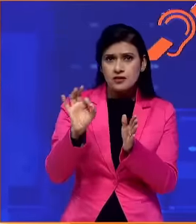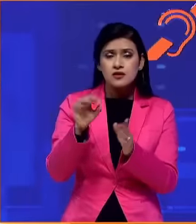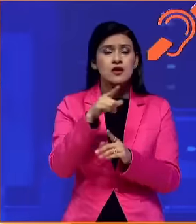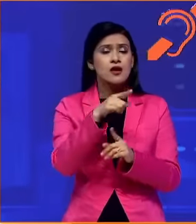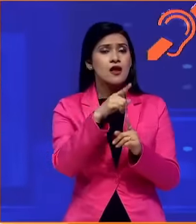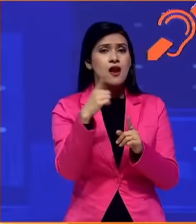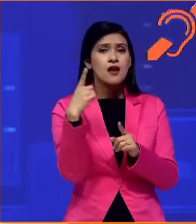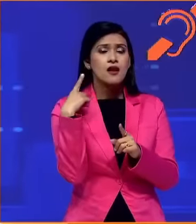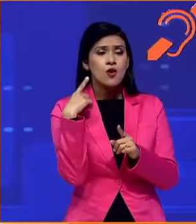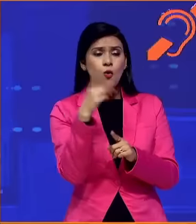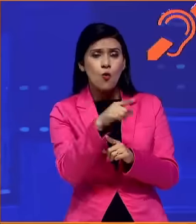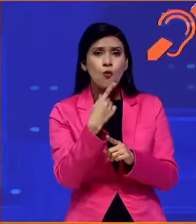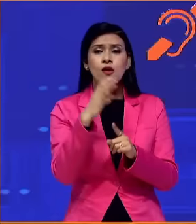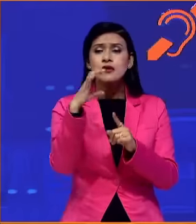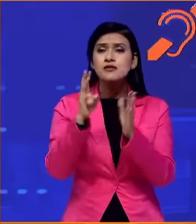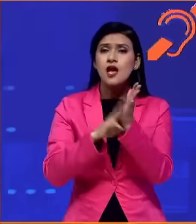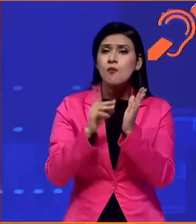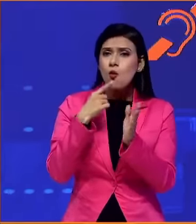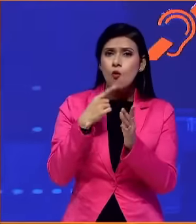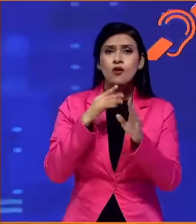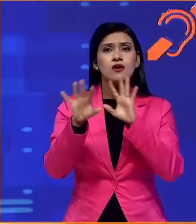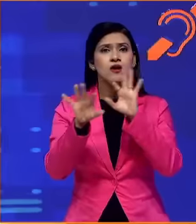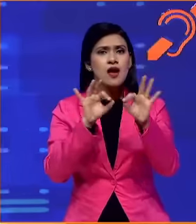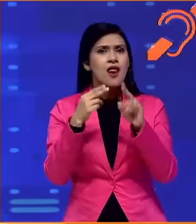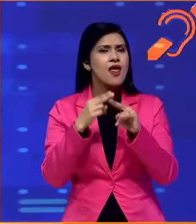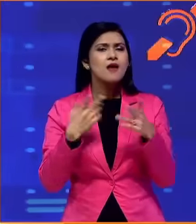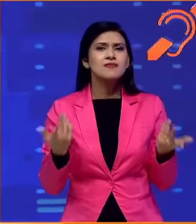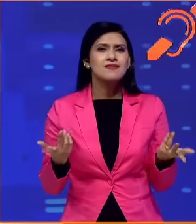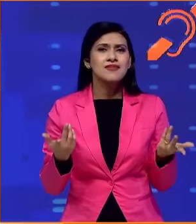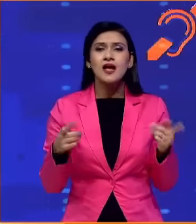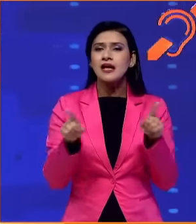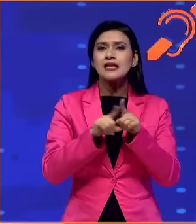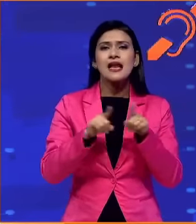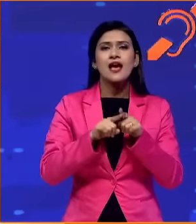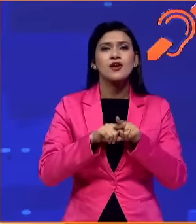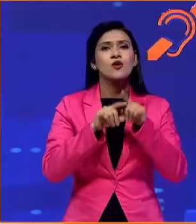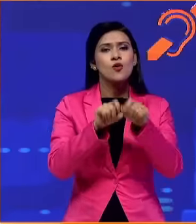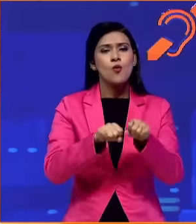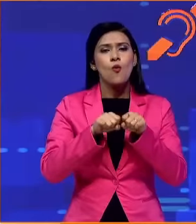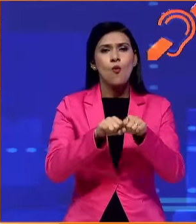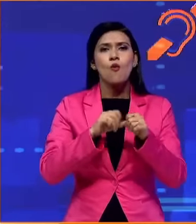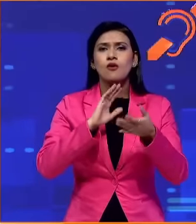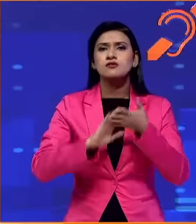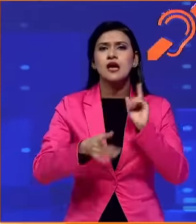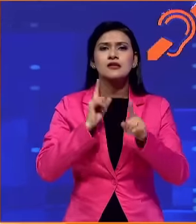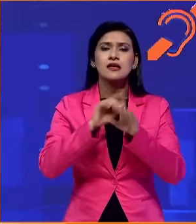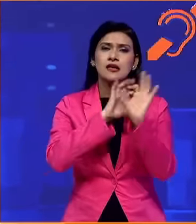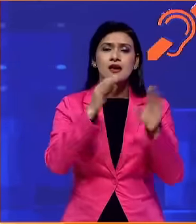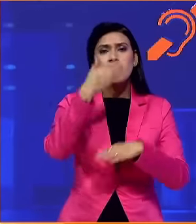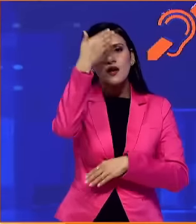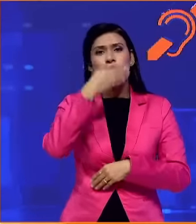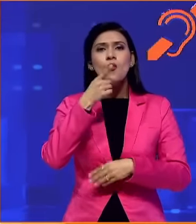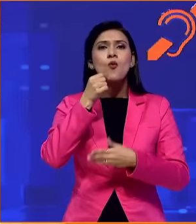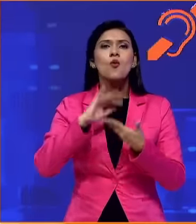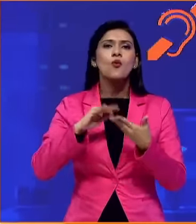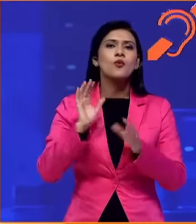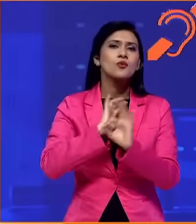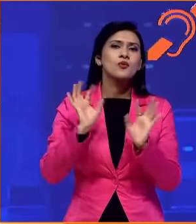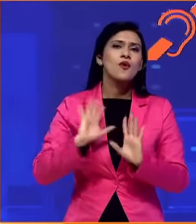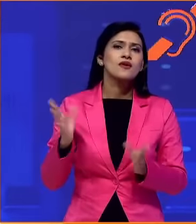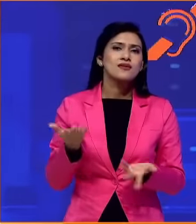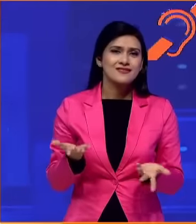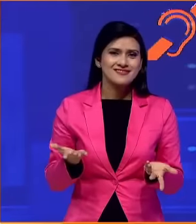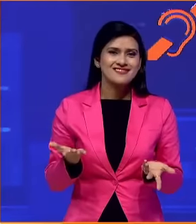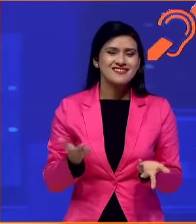हमारेपासहै। बारातआगईहै,लेकिन दूल्हानहींआयाहै। नहीं,अगरबहुतपहलेहीयहतय